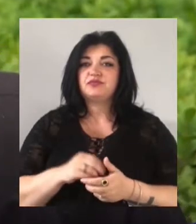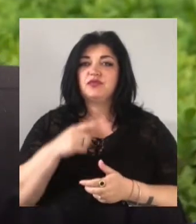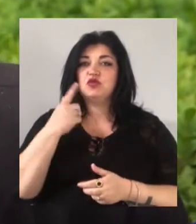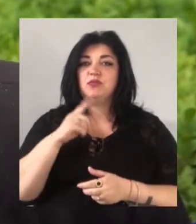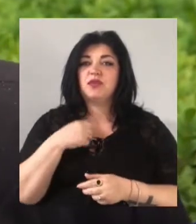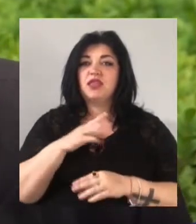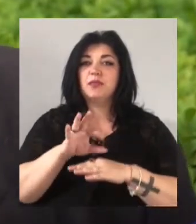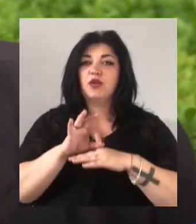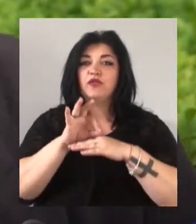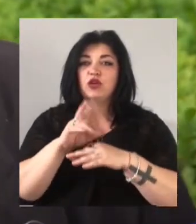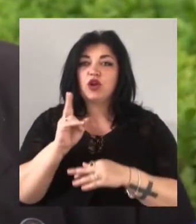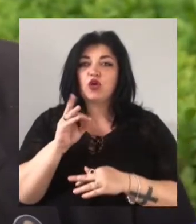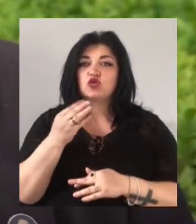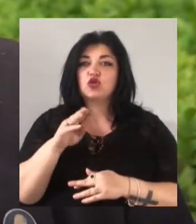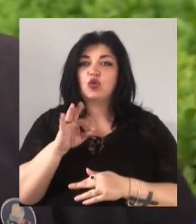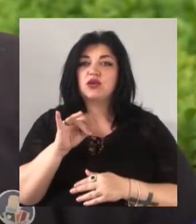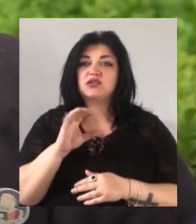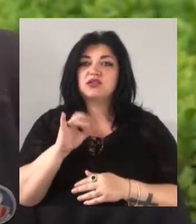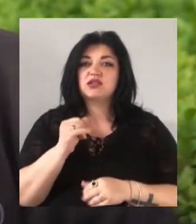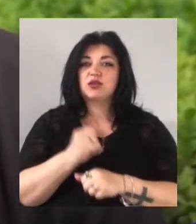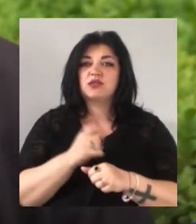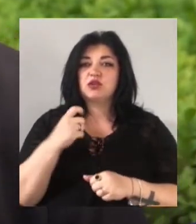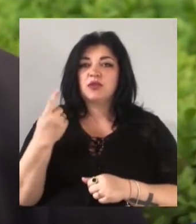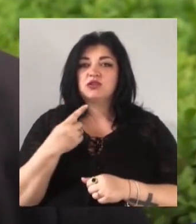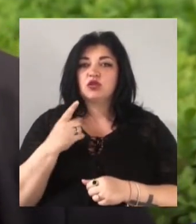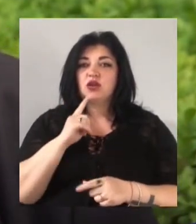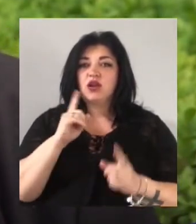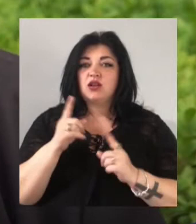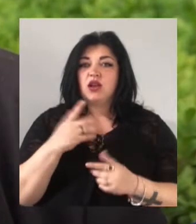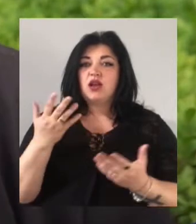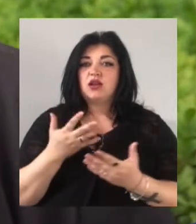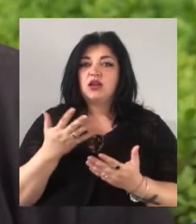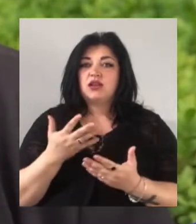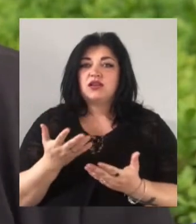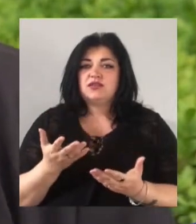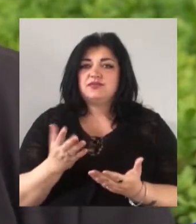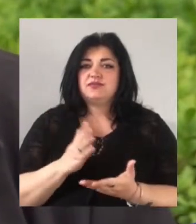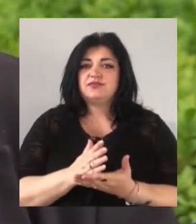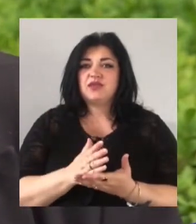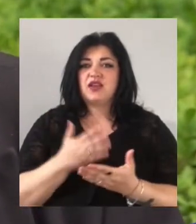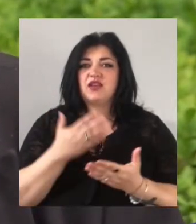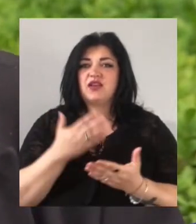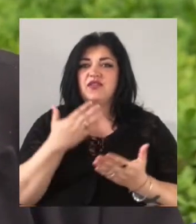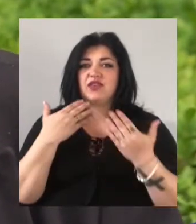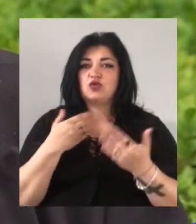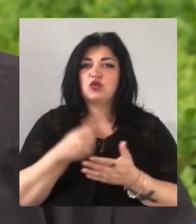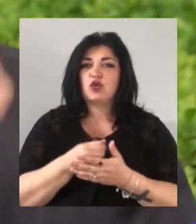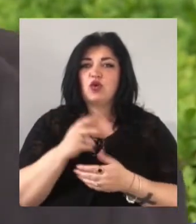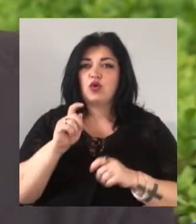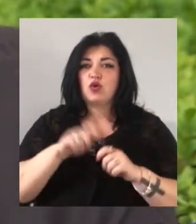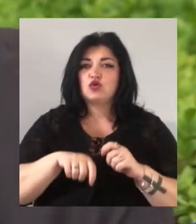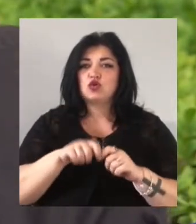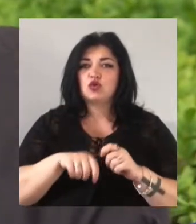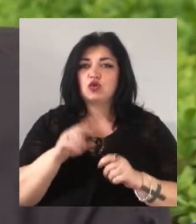цих робіт з обласною радою. А яке має обласна рада відношення до кошторису цих робіт,